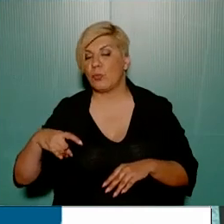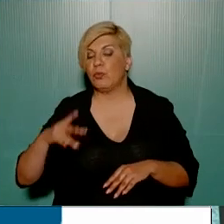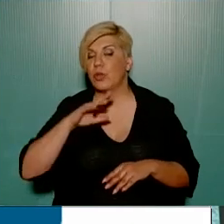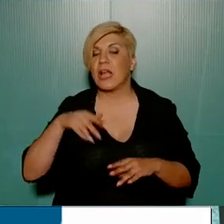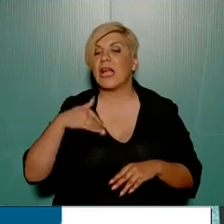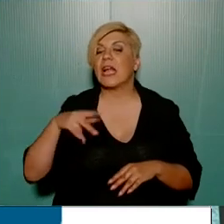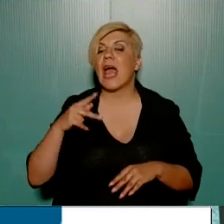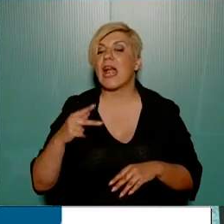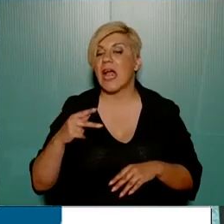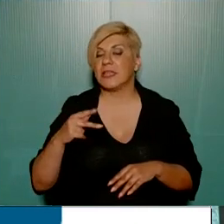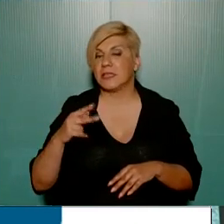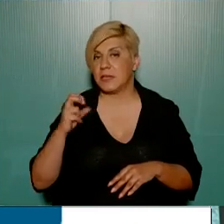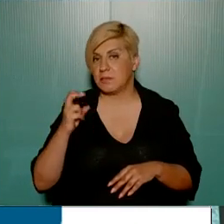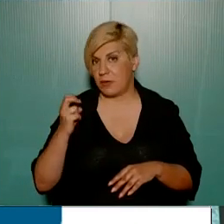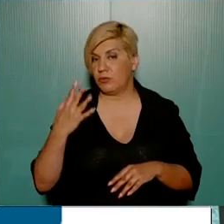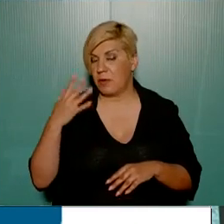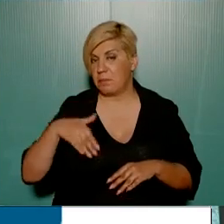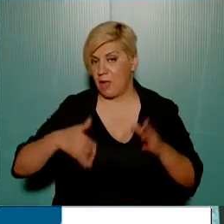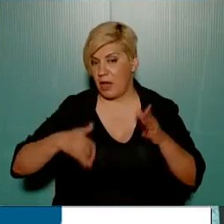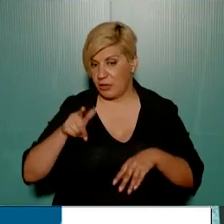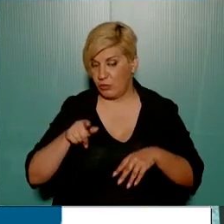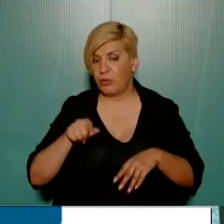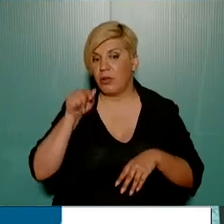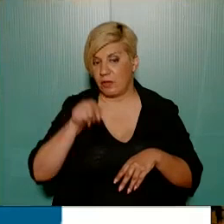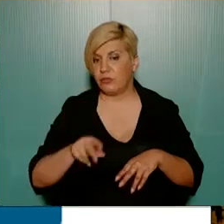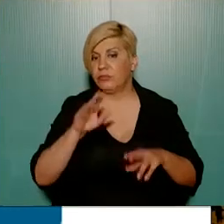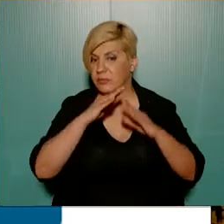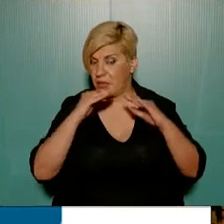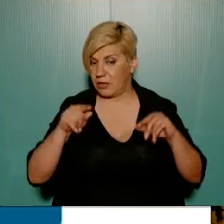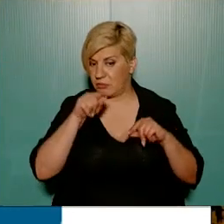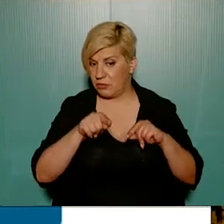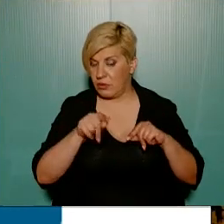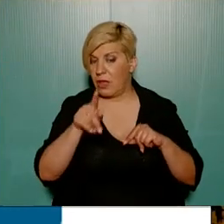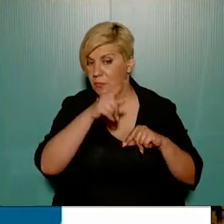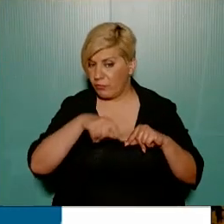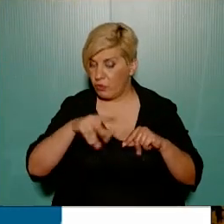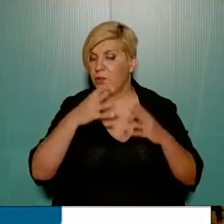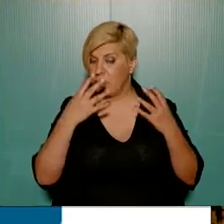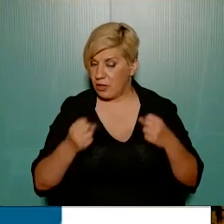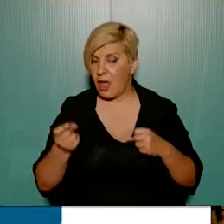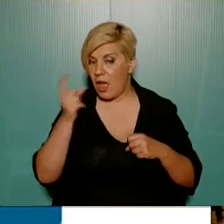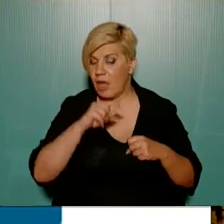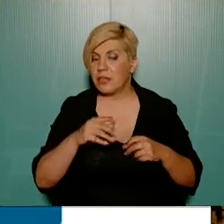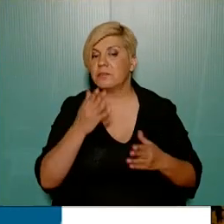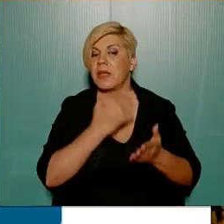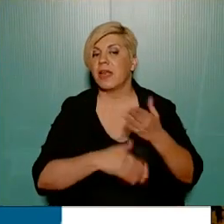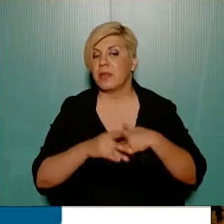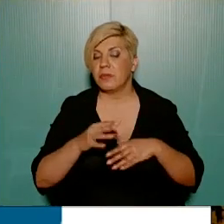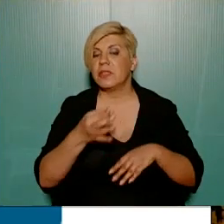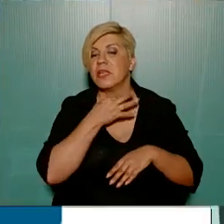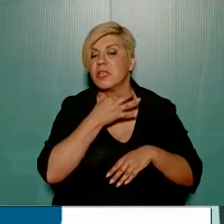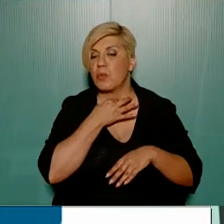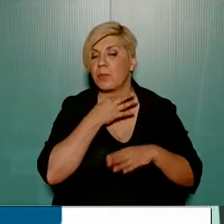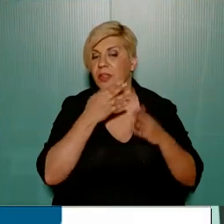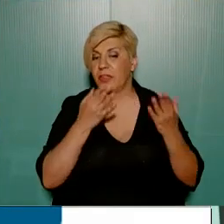Καρακάση με Μαρτίου και ήταν και αυτό στεγασμένο. Και αυτό είχε άλλες περιπέτειες,